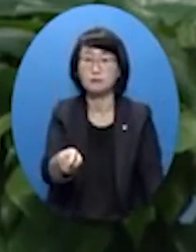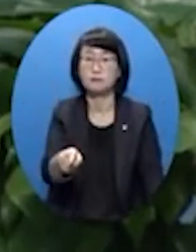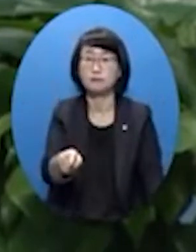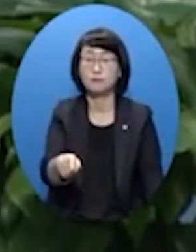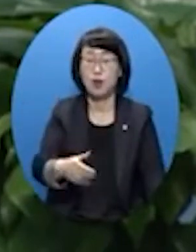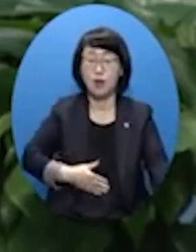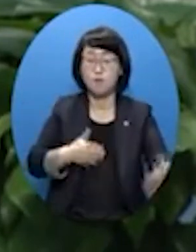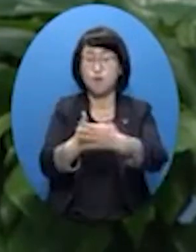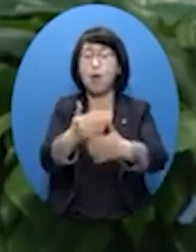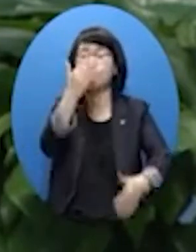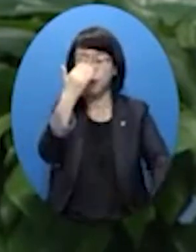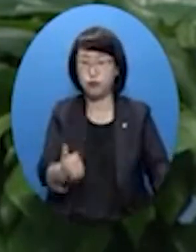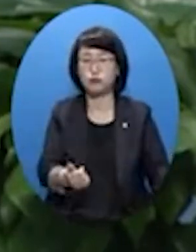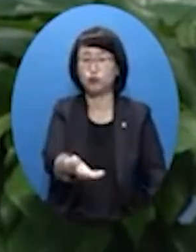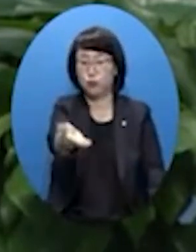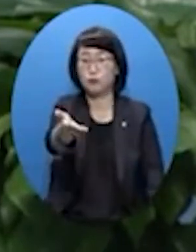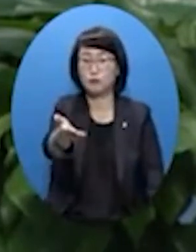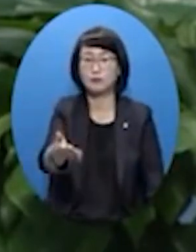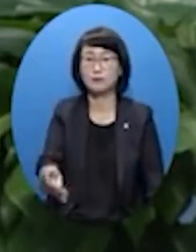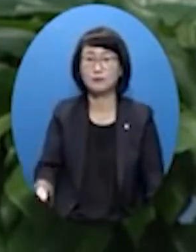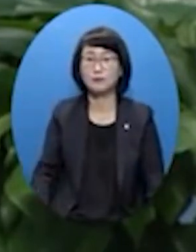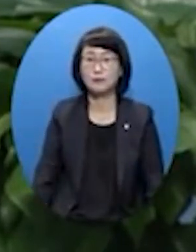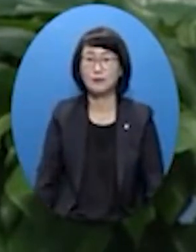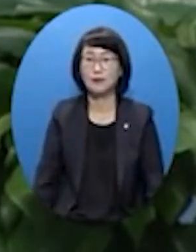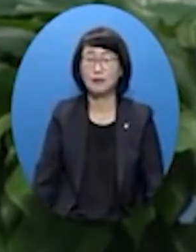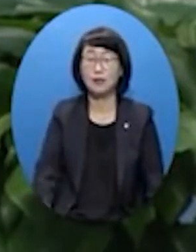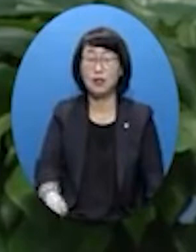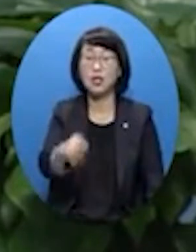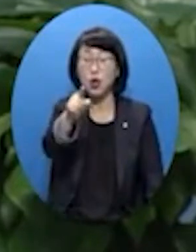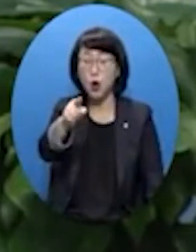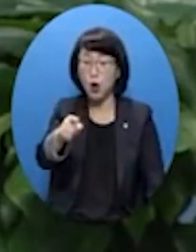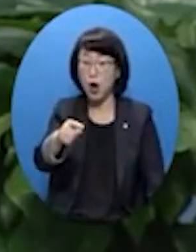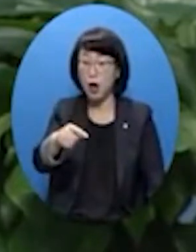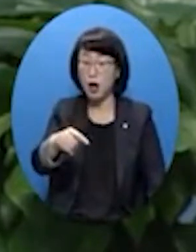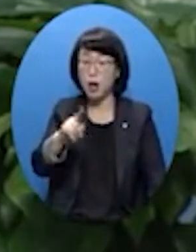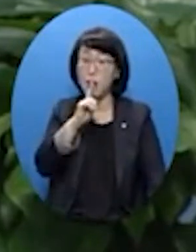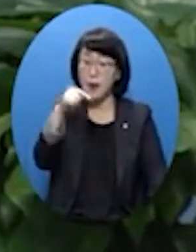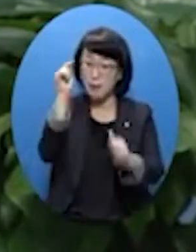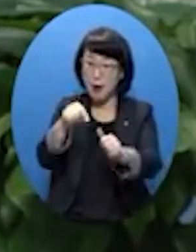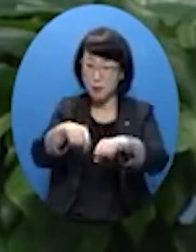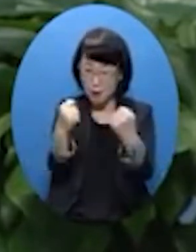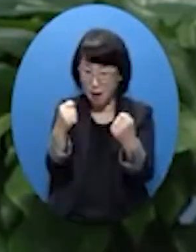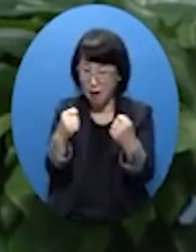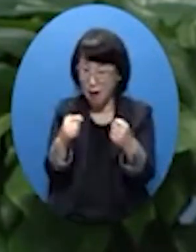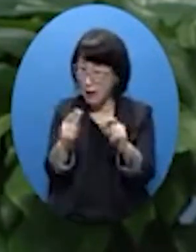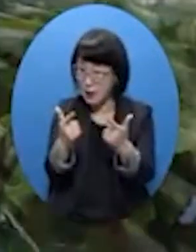배불리 먹게 하고 그들이 말씀대로 사랑하는지 내가 지켜보겠다